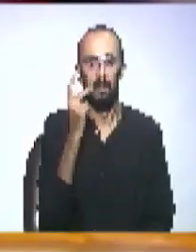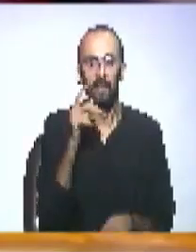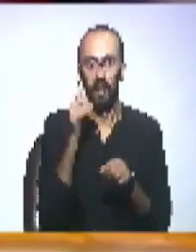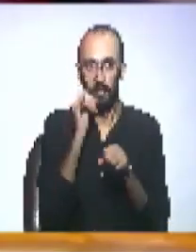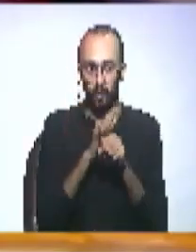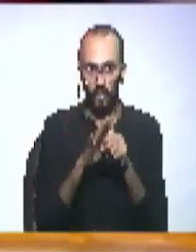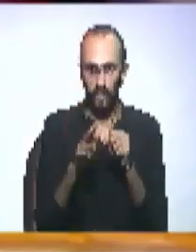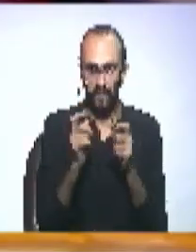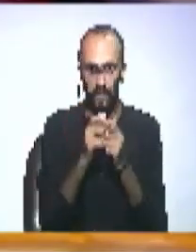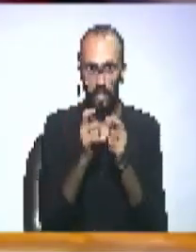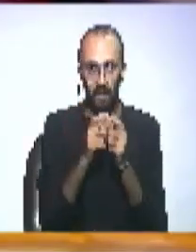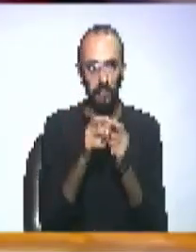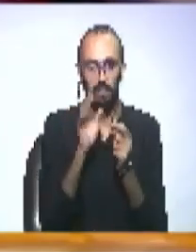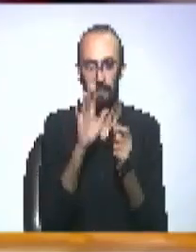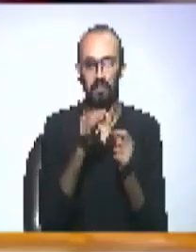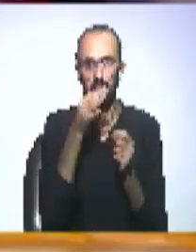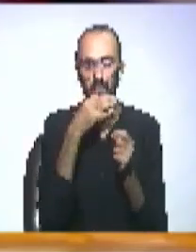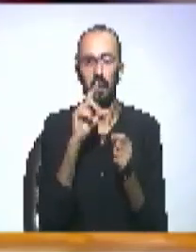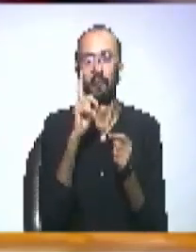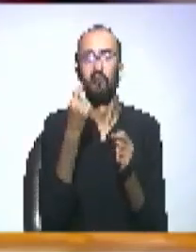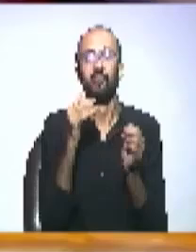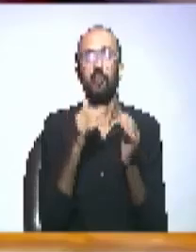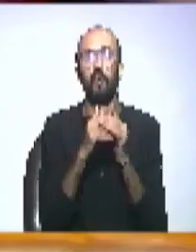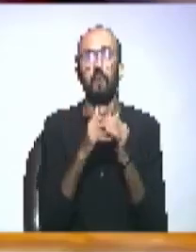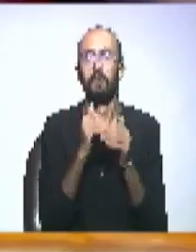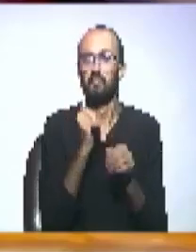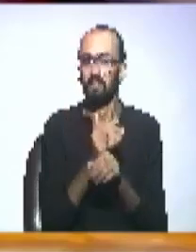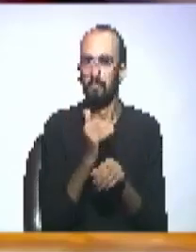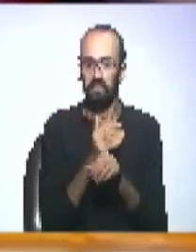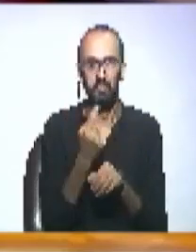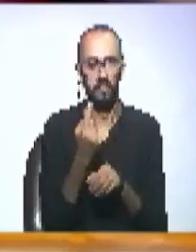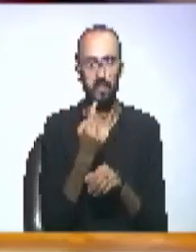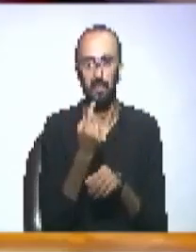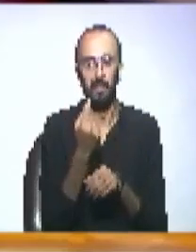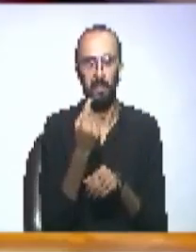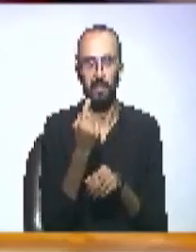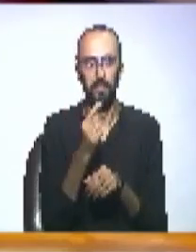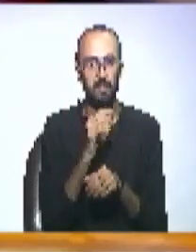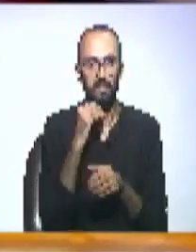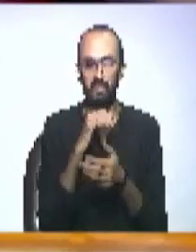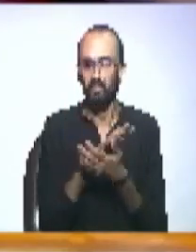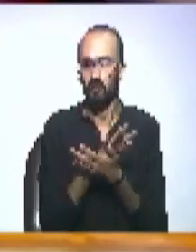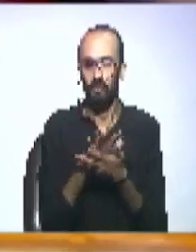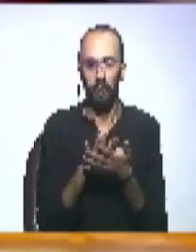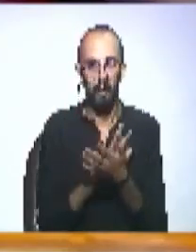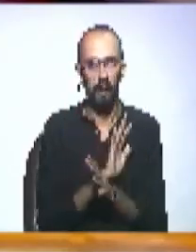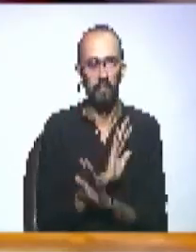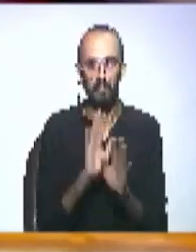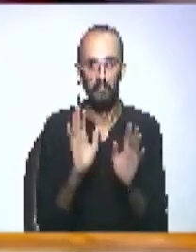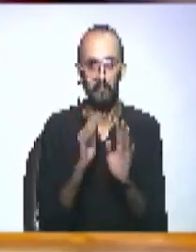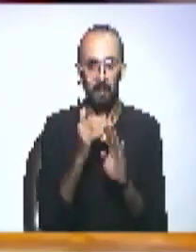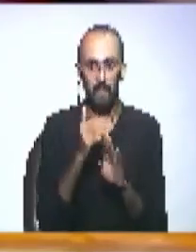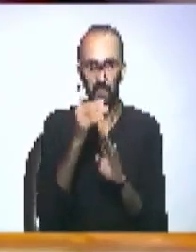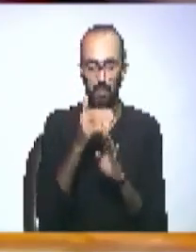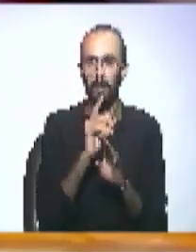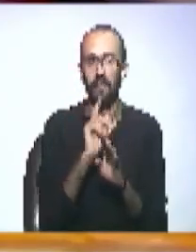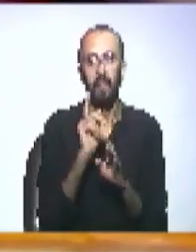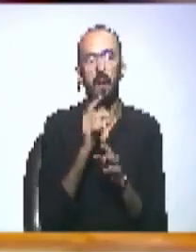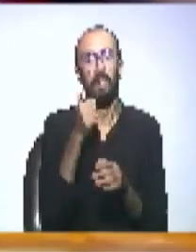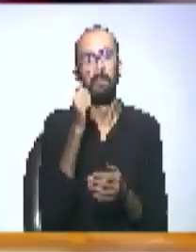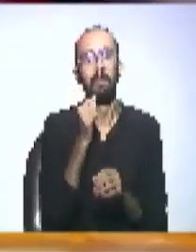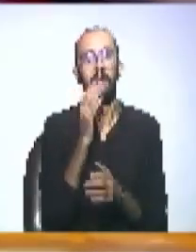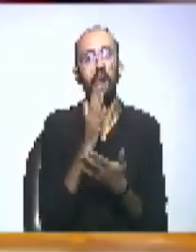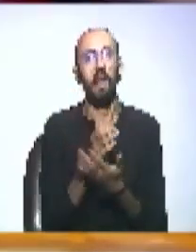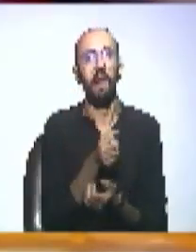اللي احنا عملناه يقعد حوالي 15 يوم في الثلاجه. طيب. وعلى الرف وما يجراش فيه اي حاجه خالص، اكتر من كده نجمده. يا